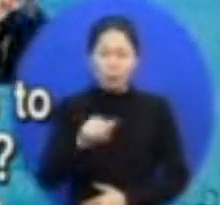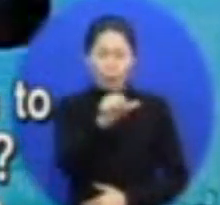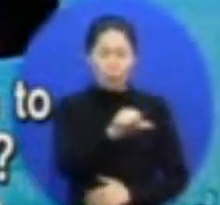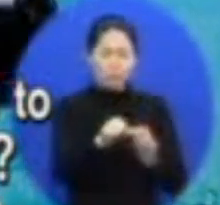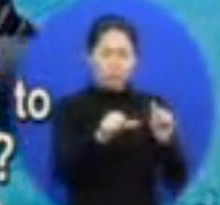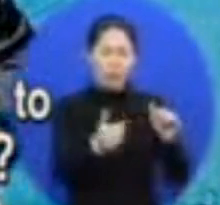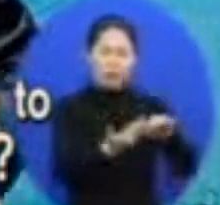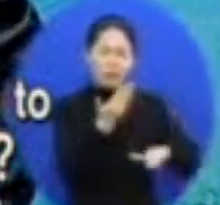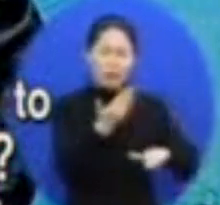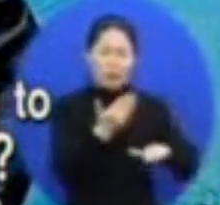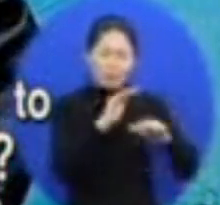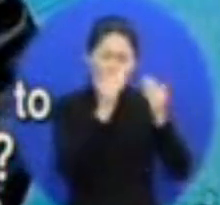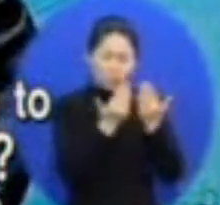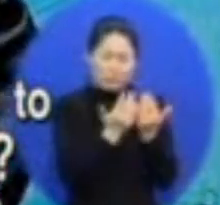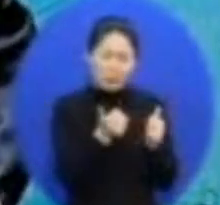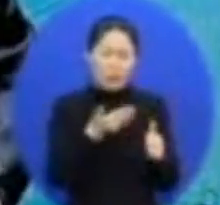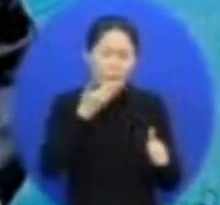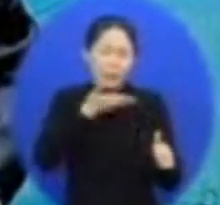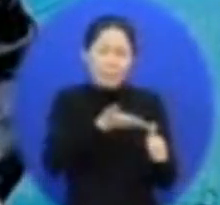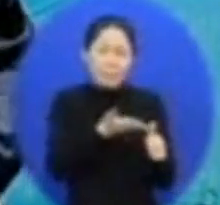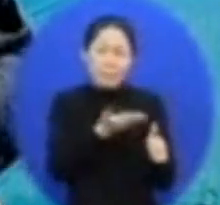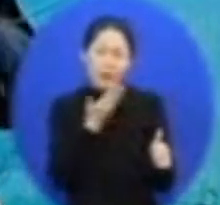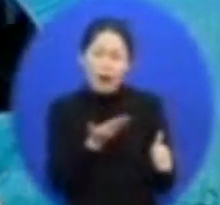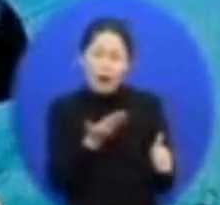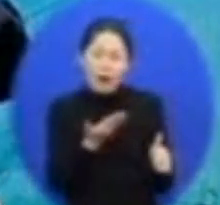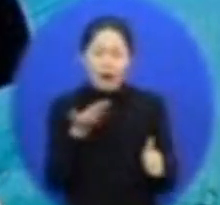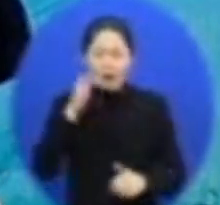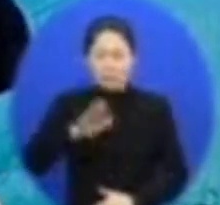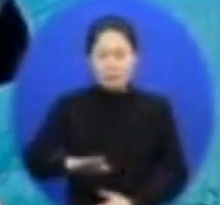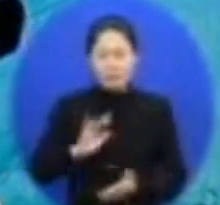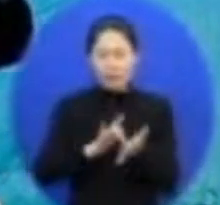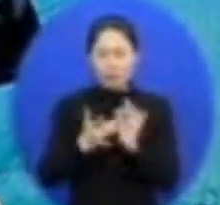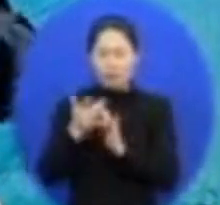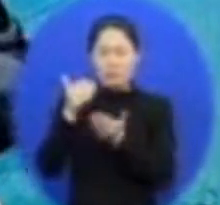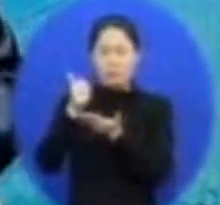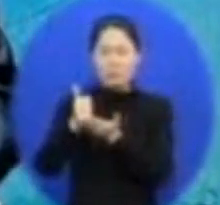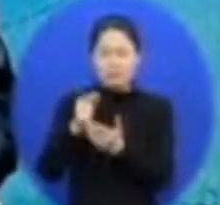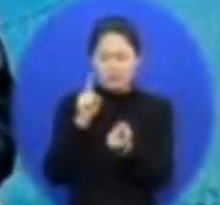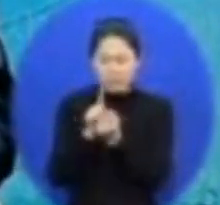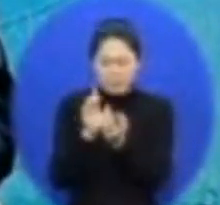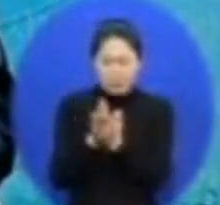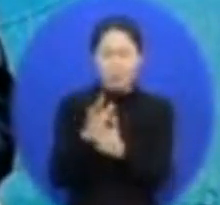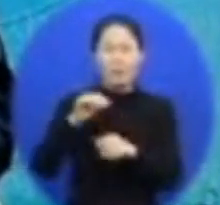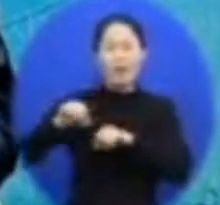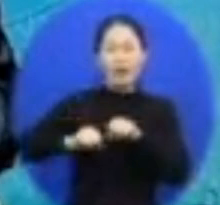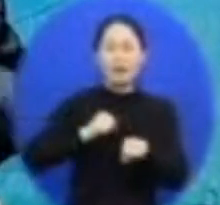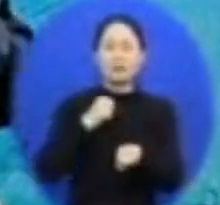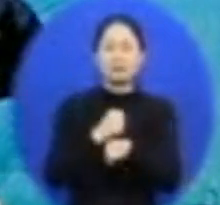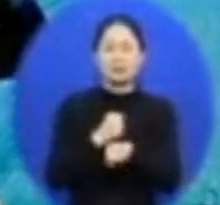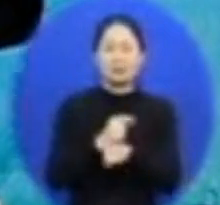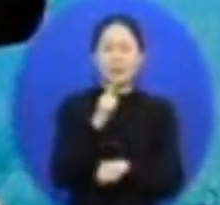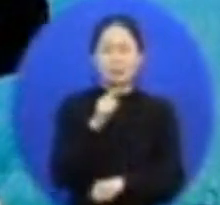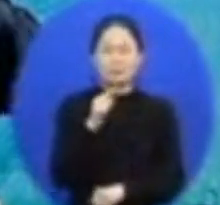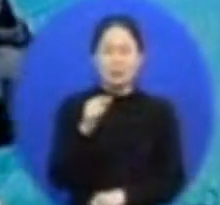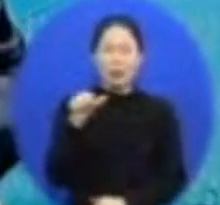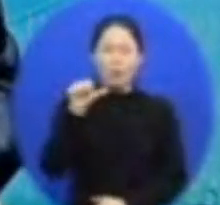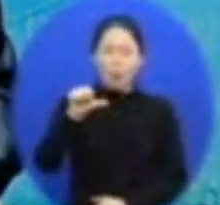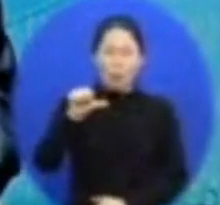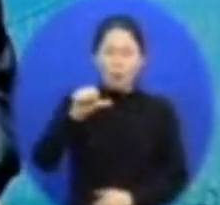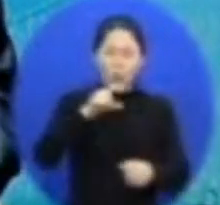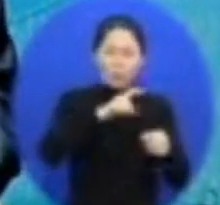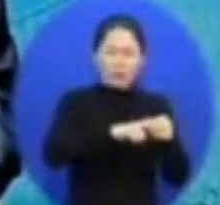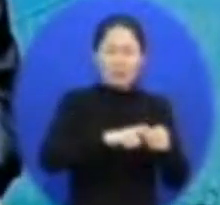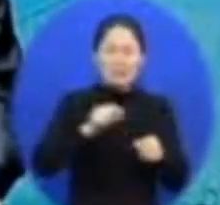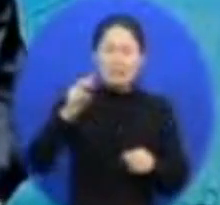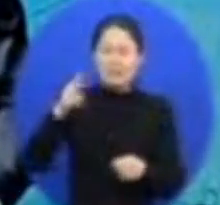밥을 다 먹 입니까 그러나 예수님께서 직접 하시겠다는 거에요 500 의 기적을 베푸셔서